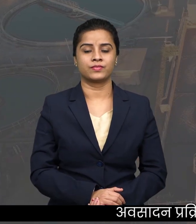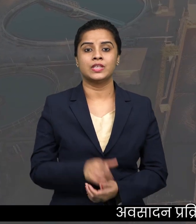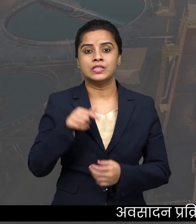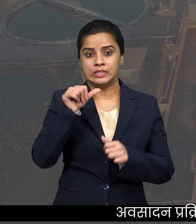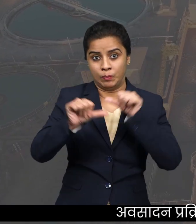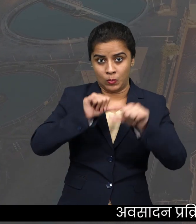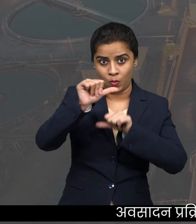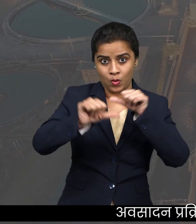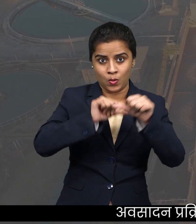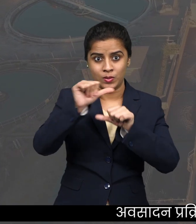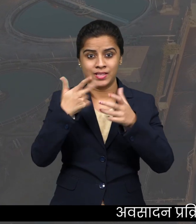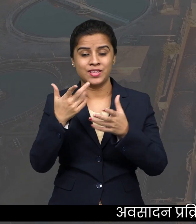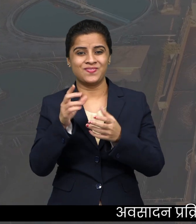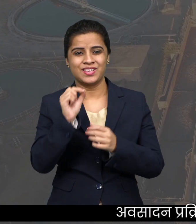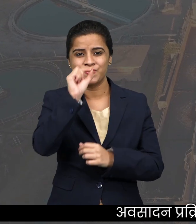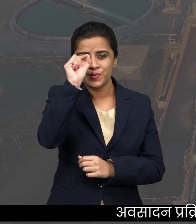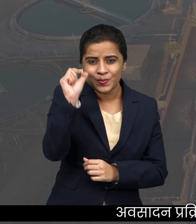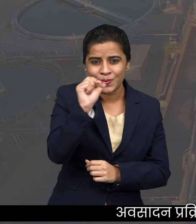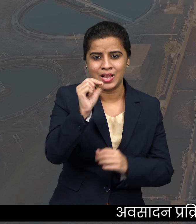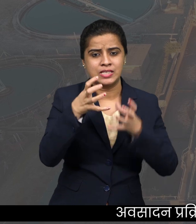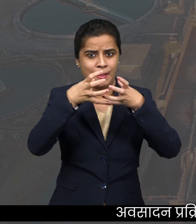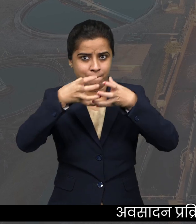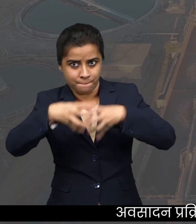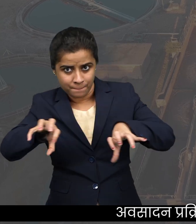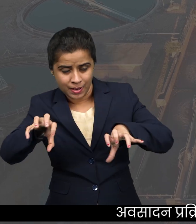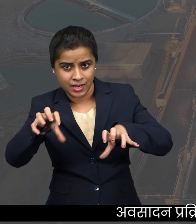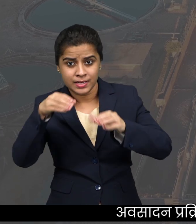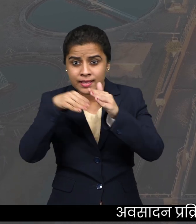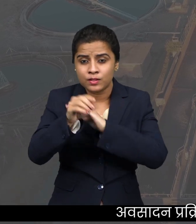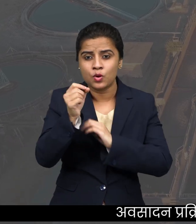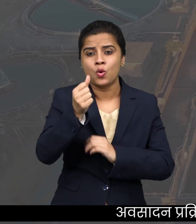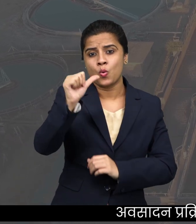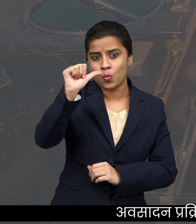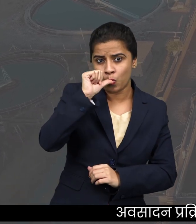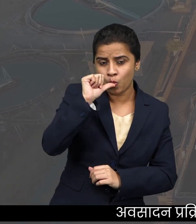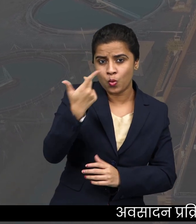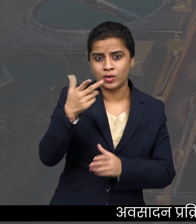अवसादन प्रक्रिया निलंबन में ठोस कणों का निपटाना है।